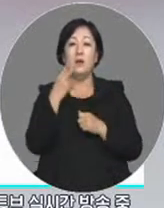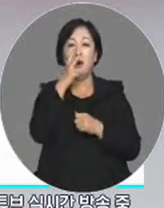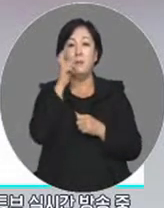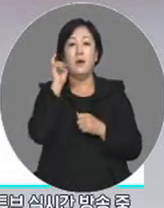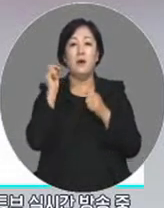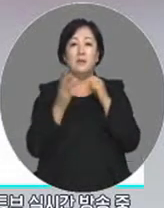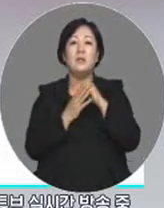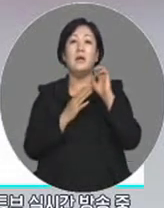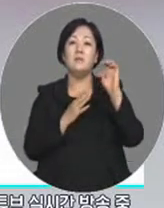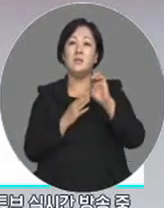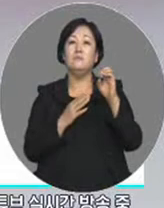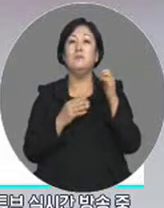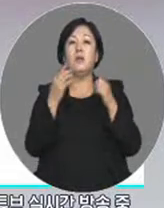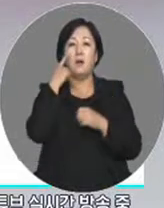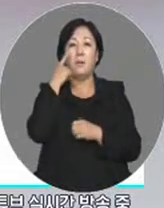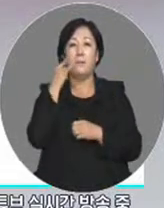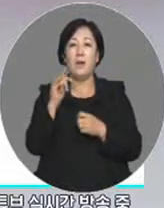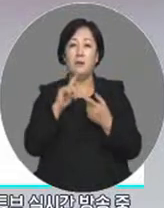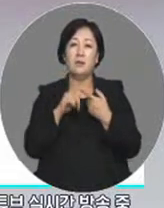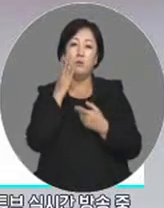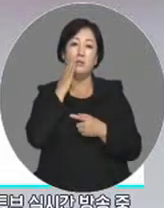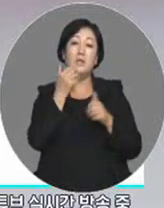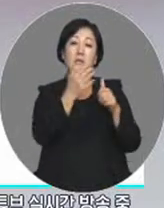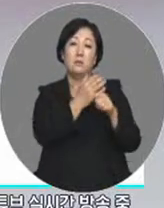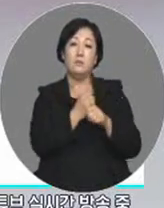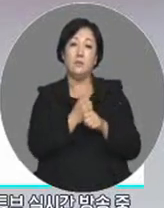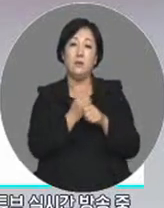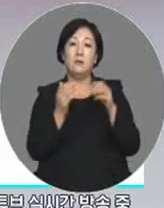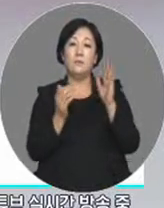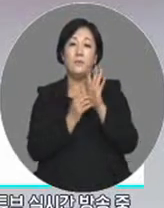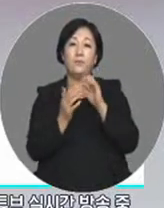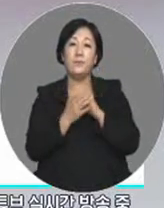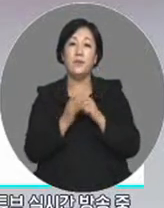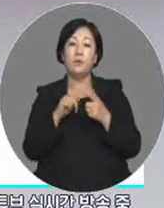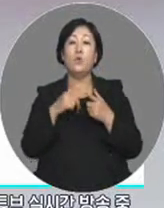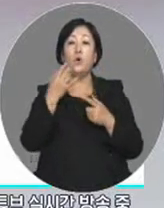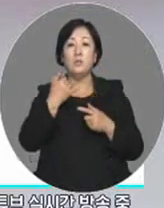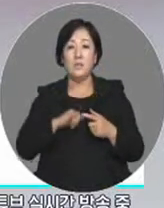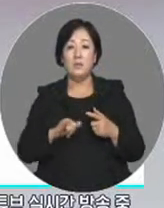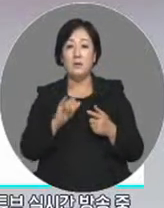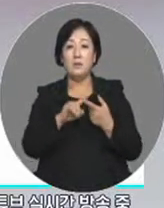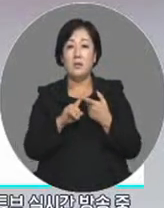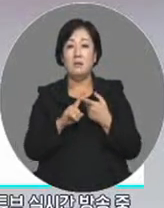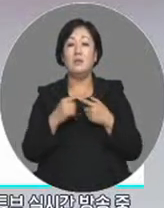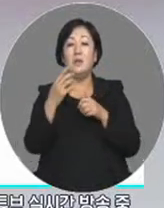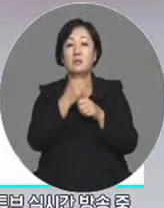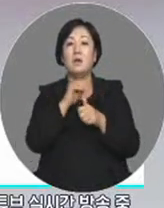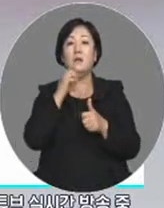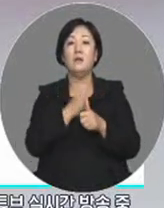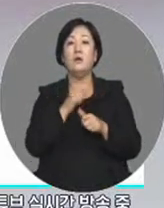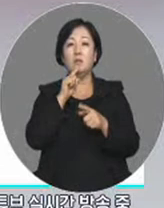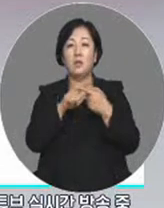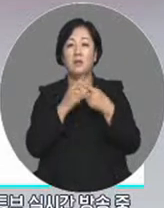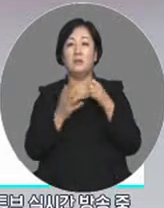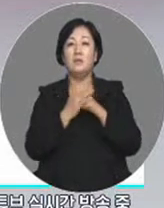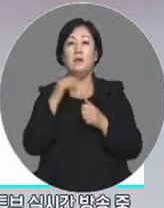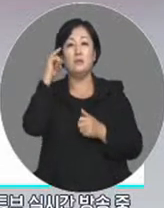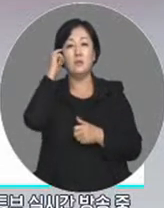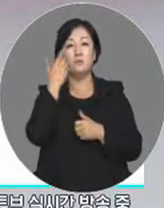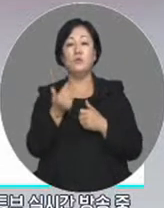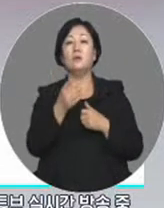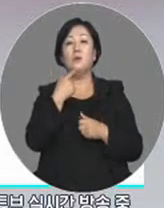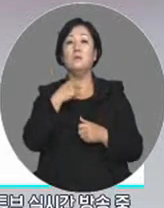추정되는 40대 친모가 울산에서 붙잡혔습니다. 친자녀 살해와 유기 혐의에 대한 취재진의 질문에